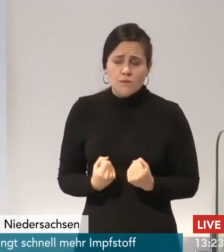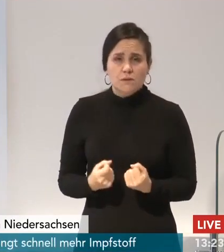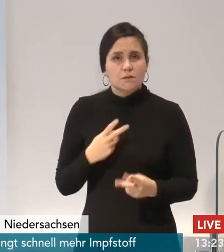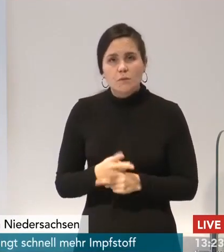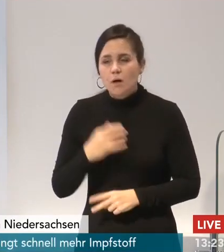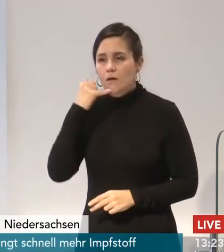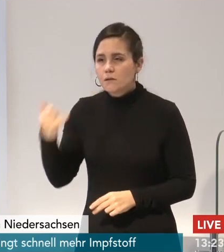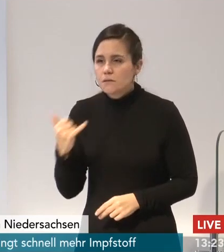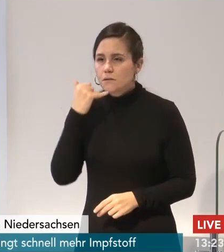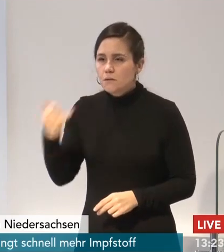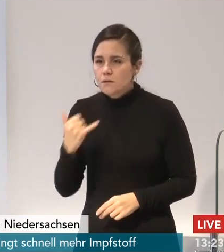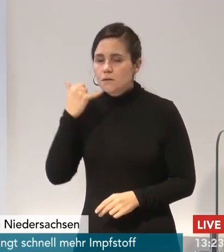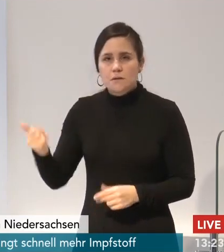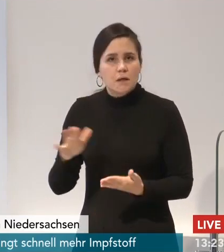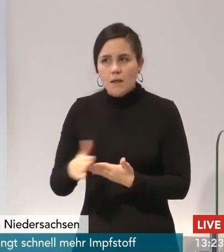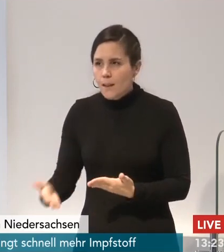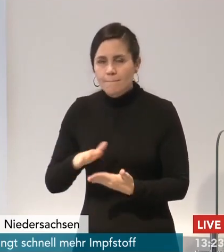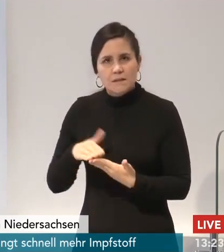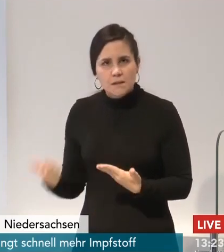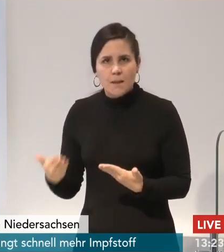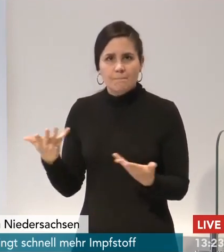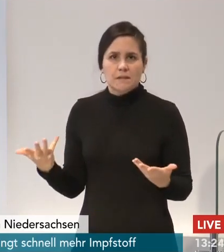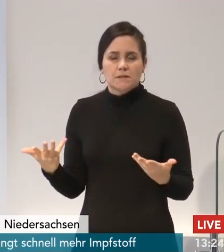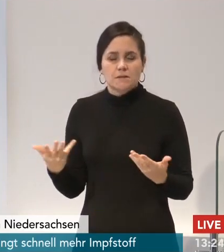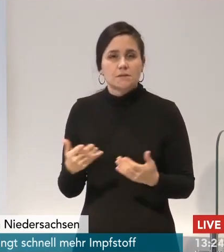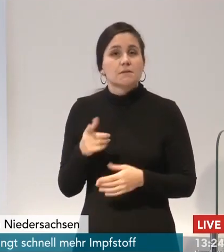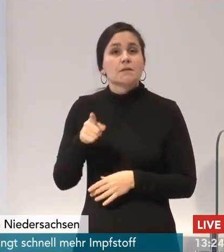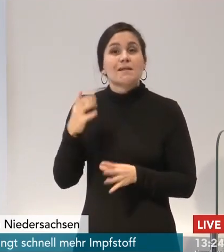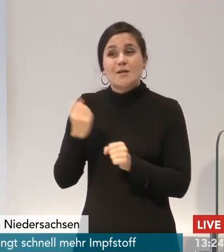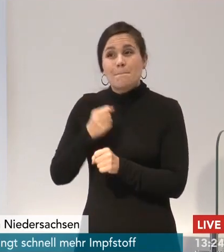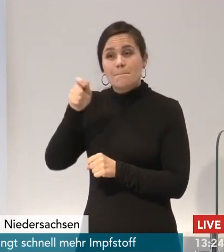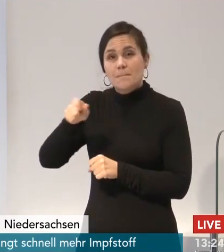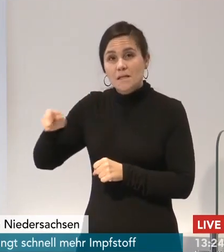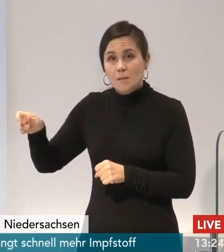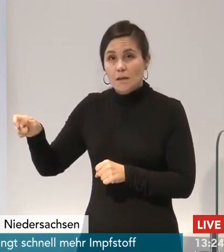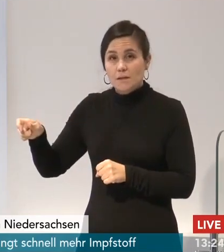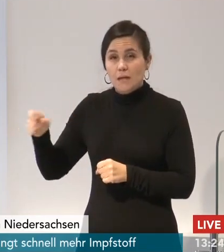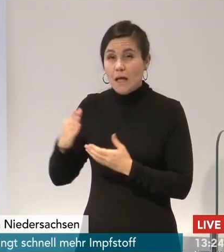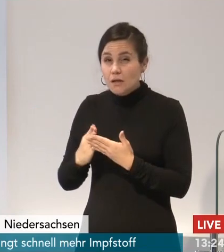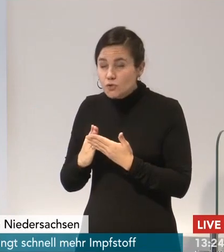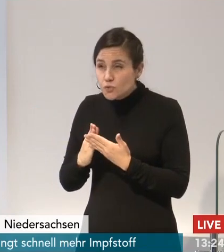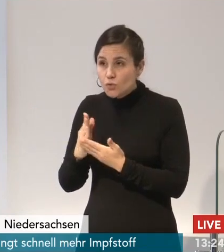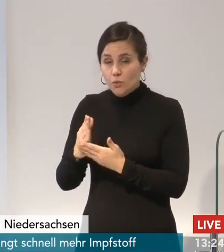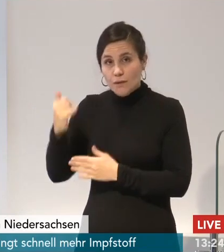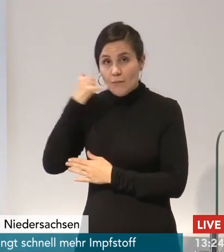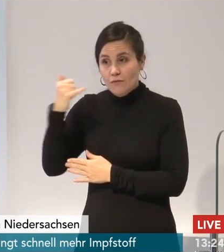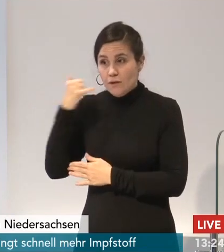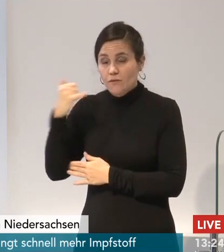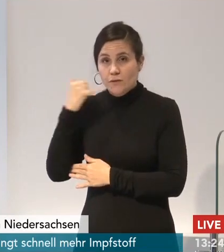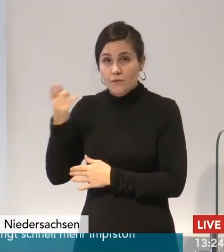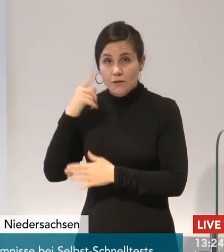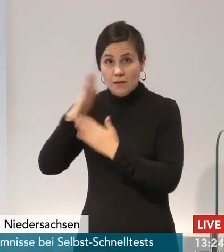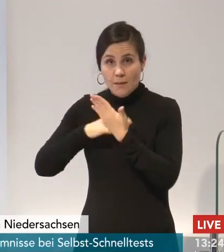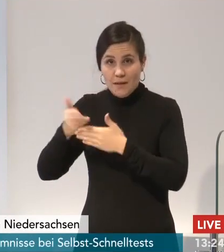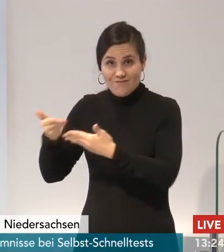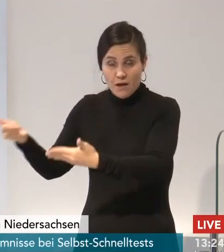und nicht durchkomme. Die Mitarbeiterinnen und Mitarbeiter nehmen aber pausenlos Anrufe an und vergeben Termine und setzen